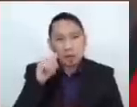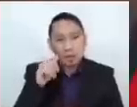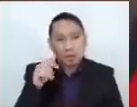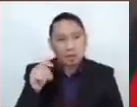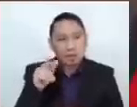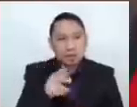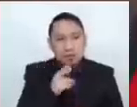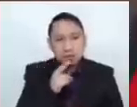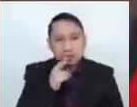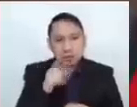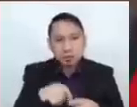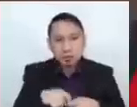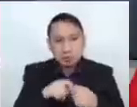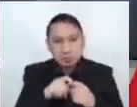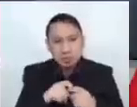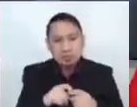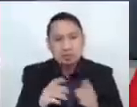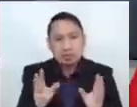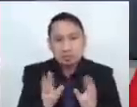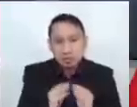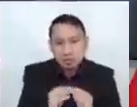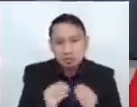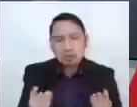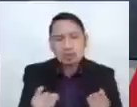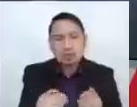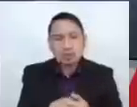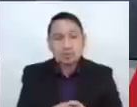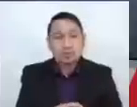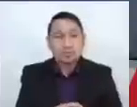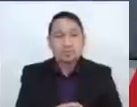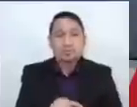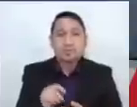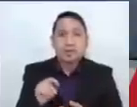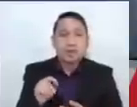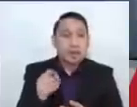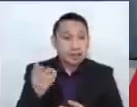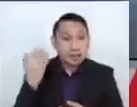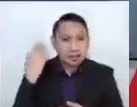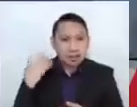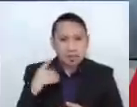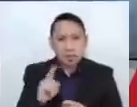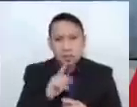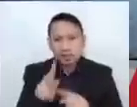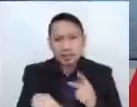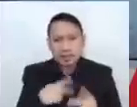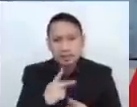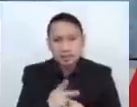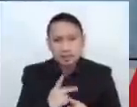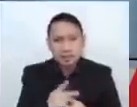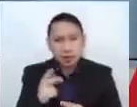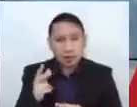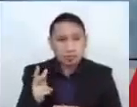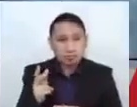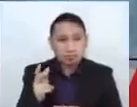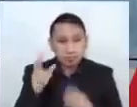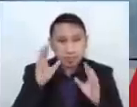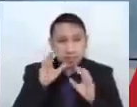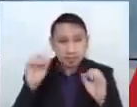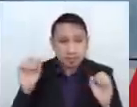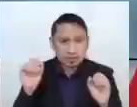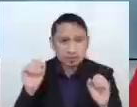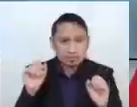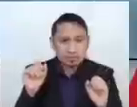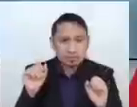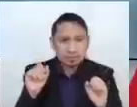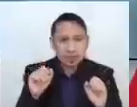at Chema, paano ho siya makitungo sa kanya mga kasama nung siya ang presidente ng Pilipinas kayo bilang naging miyembro kayo ng ganyang gabinete?